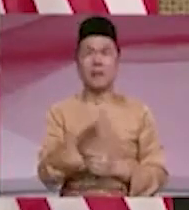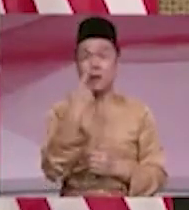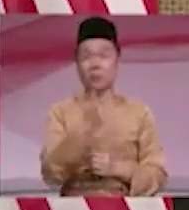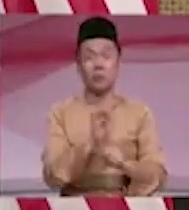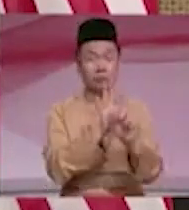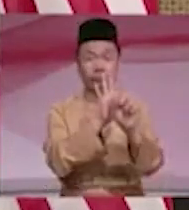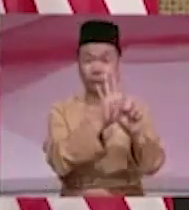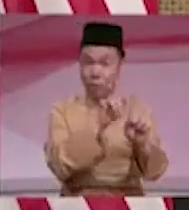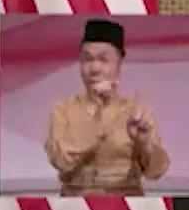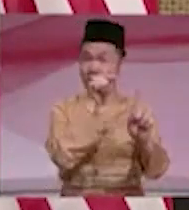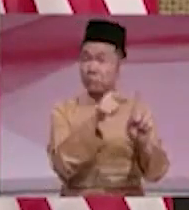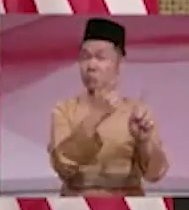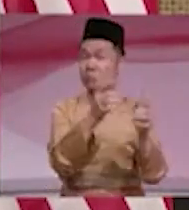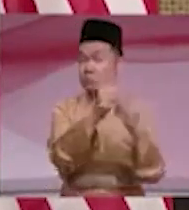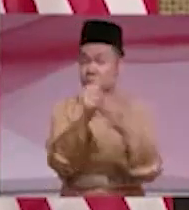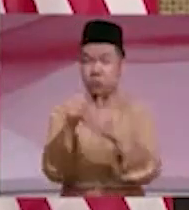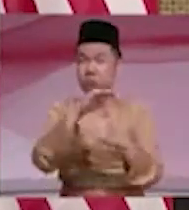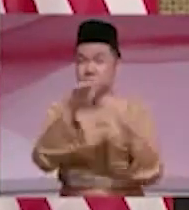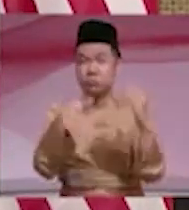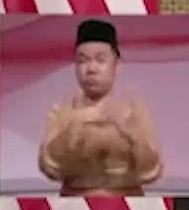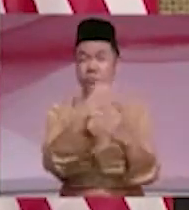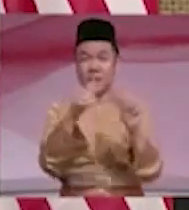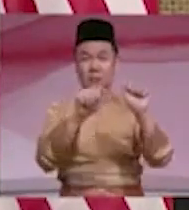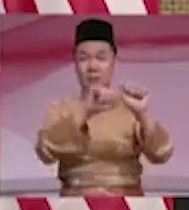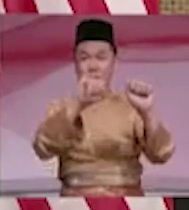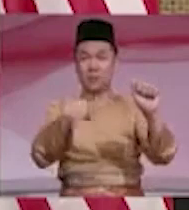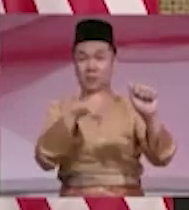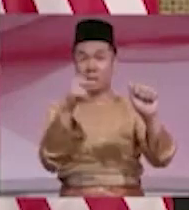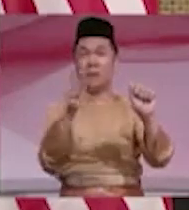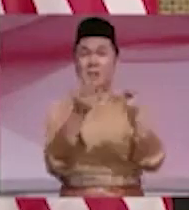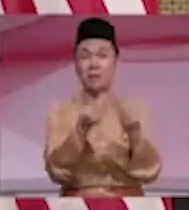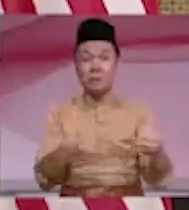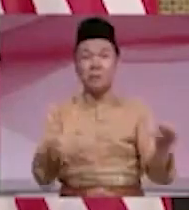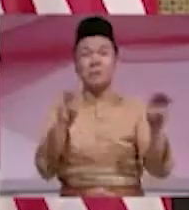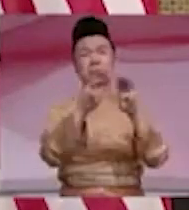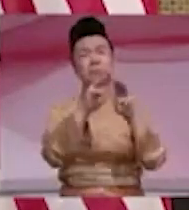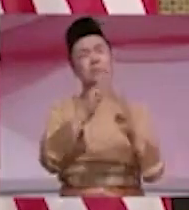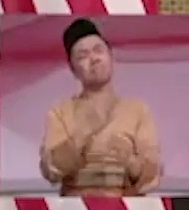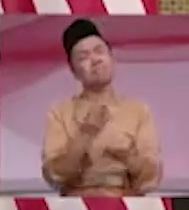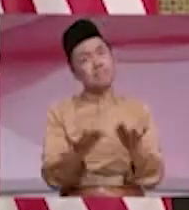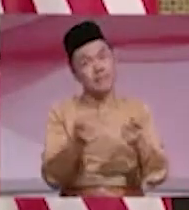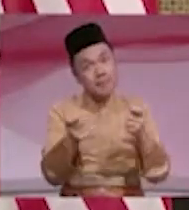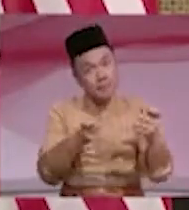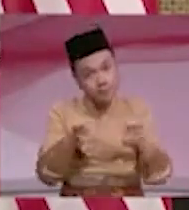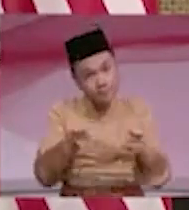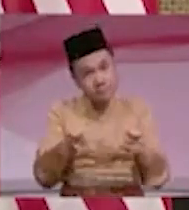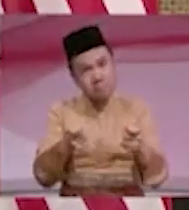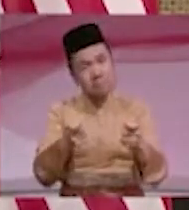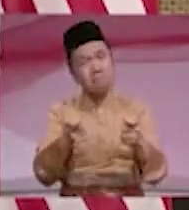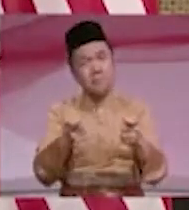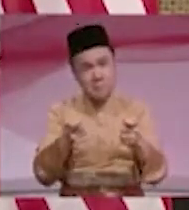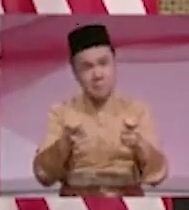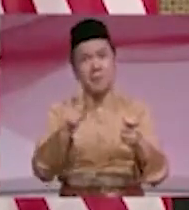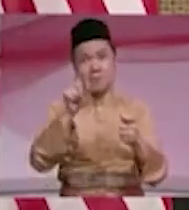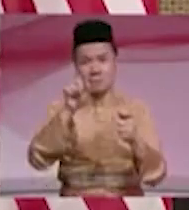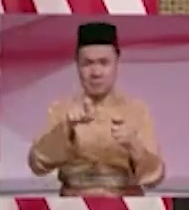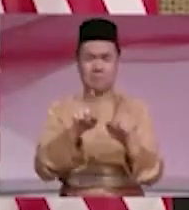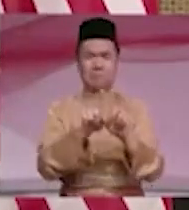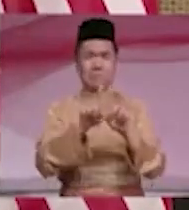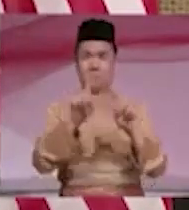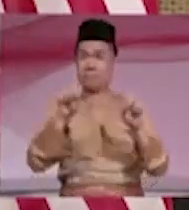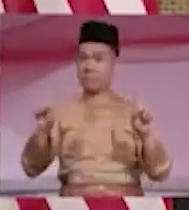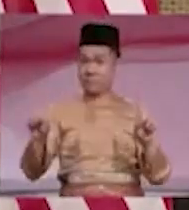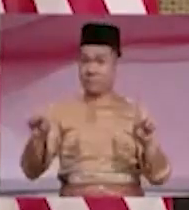sosial dan semua ahli jawatankuasa masjid sebaik awal keadaan pastikan jarak yang selamat